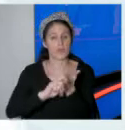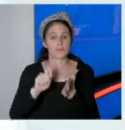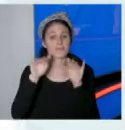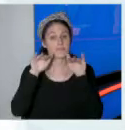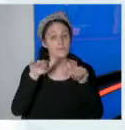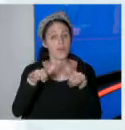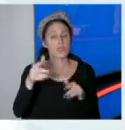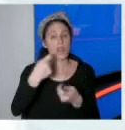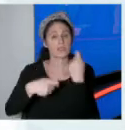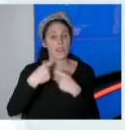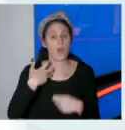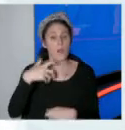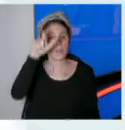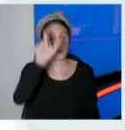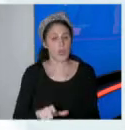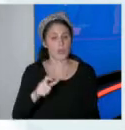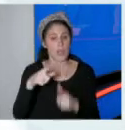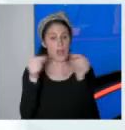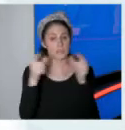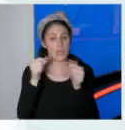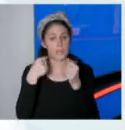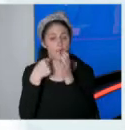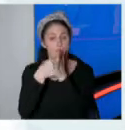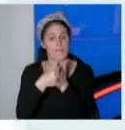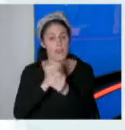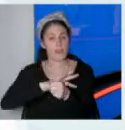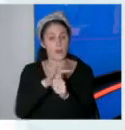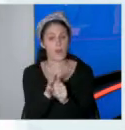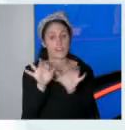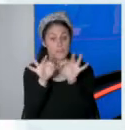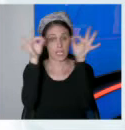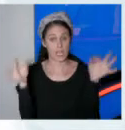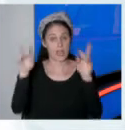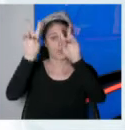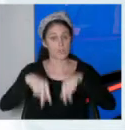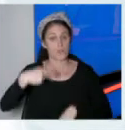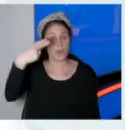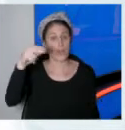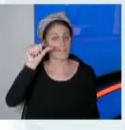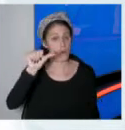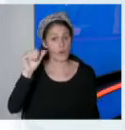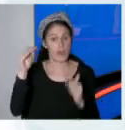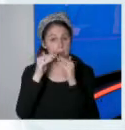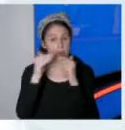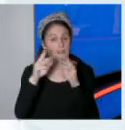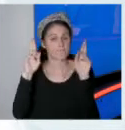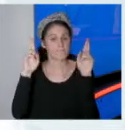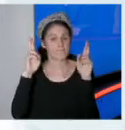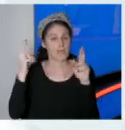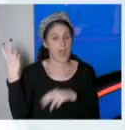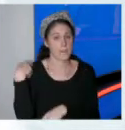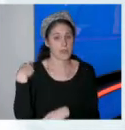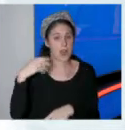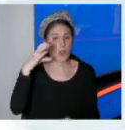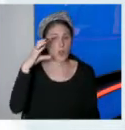לעסקה ההומניטרית לעזה במאבק הקורונה, שבתחילתה יוחזרו אדר ואורון הביתה. מקווים שהרמטכ"ל כוכבי